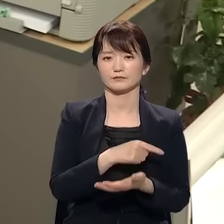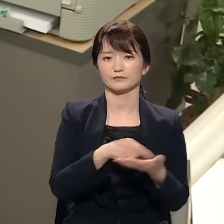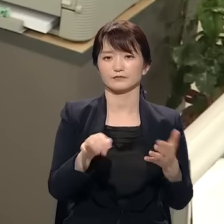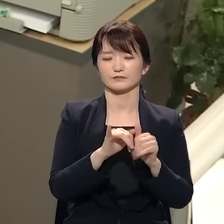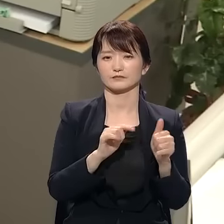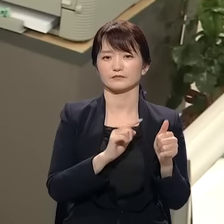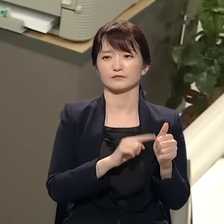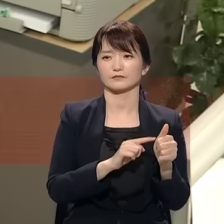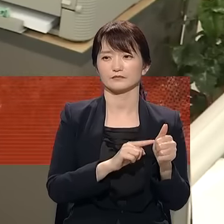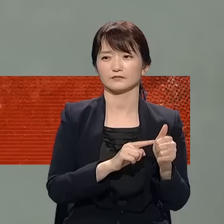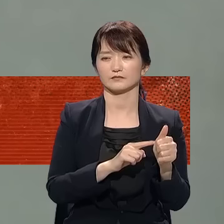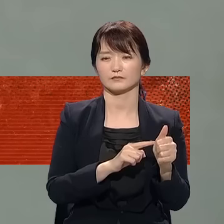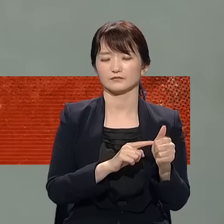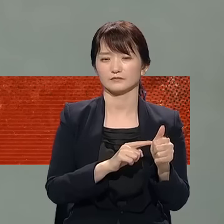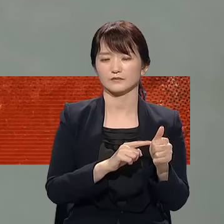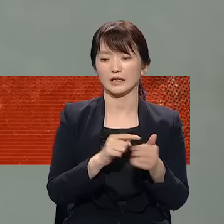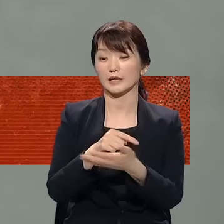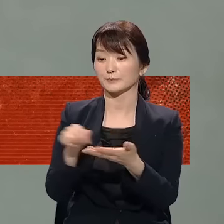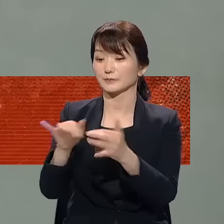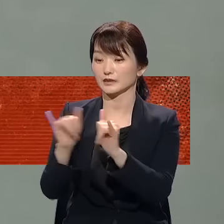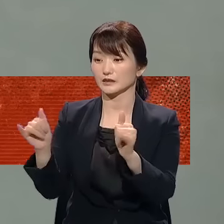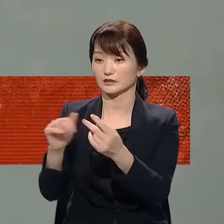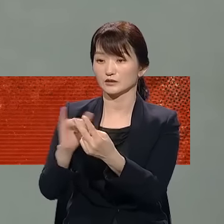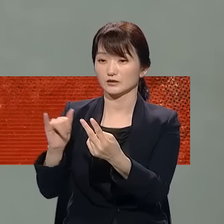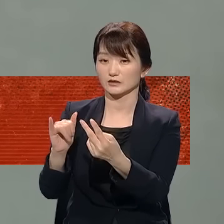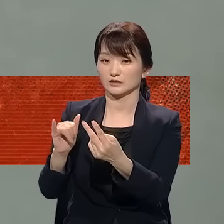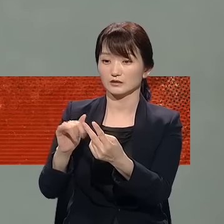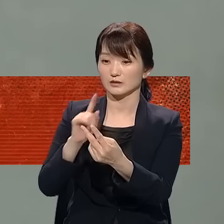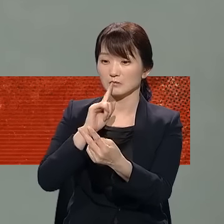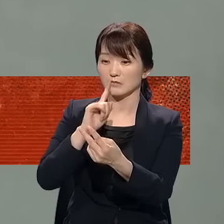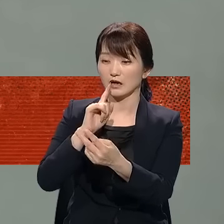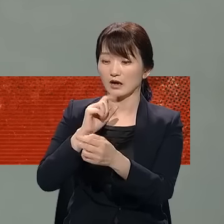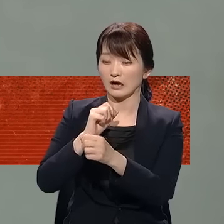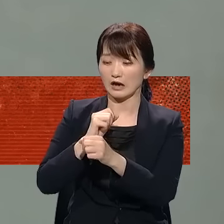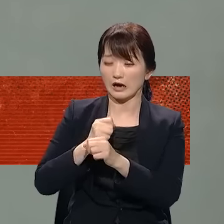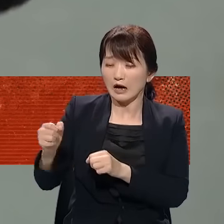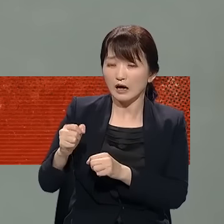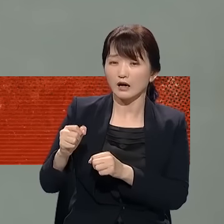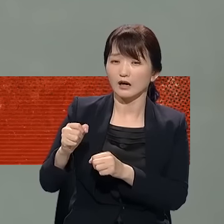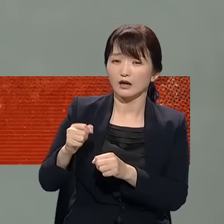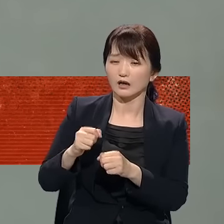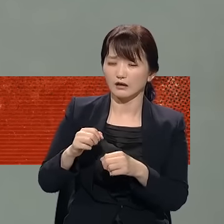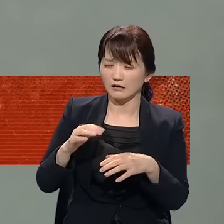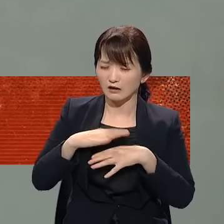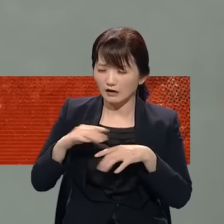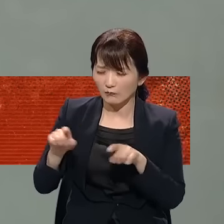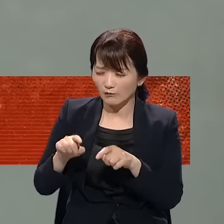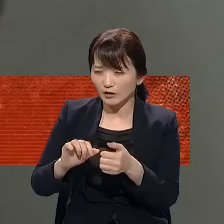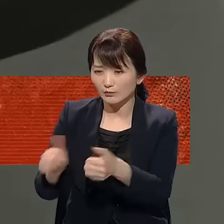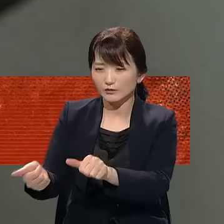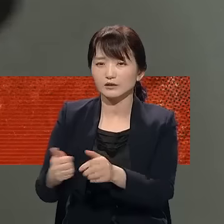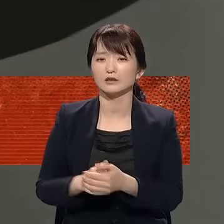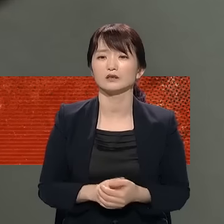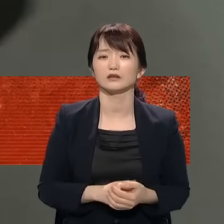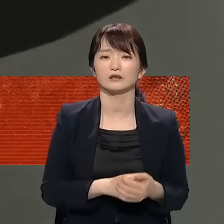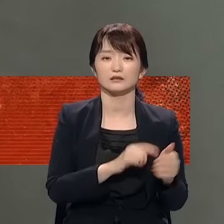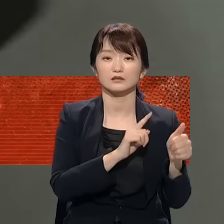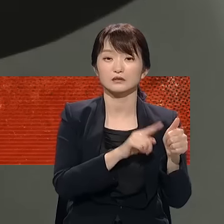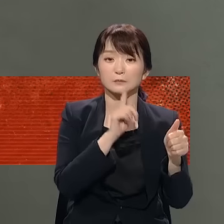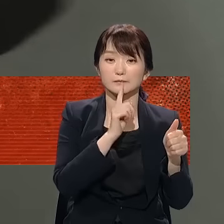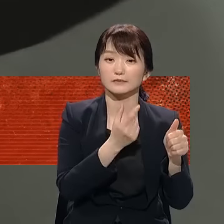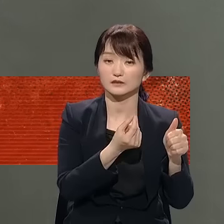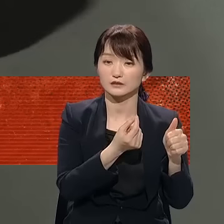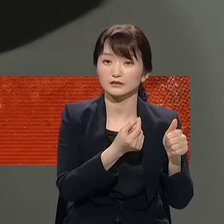넘겨졌고 표현할 수 없는 극심한 공포를 느꼈을 것이다 그렇게 죽어갔을 것이다 그렇지만 지금 진행자 얘기한 것처럼